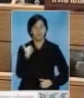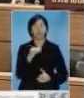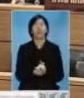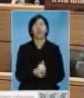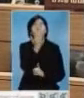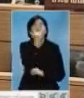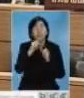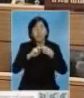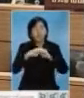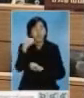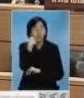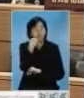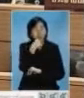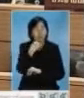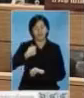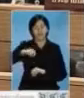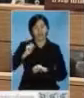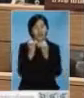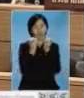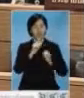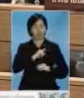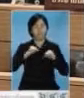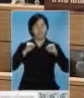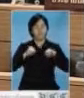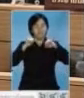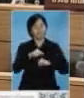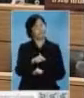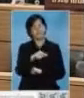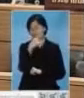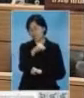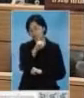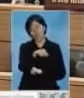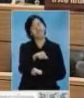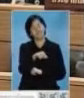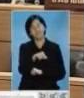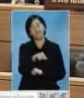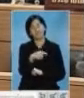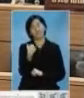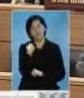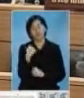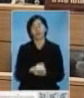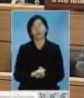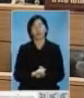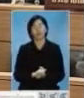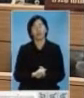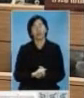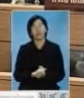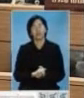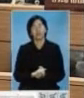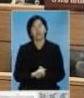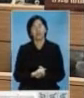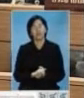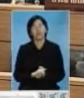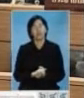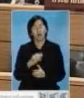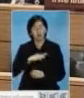หลายครั้งเกิดปัญหามาเพราะศาลรัฐธรรมนูญเป็นคนตัดสินว่าคุณทำความผิดคุณต้องถูกลงโทษไอ้นั่นก็ว่าในเรื่องของหนาม